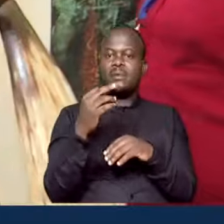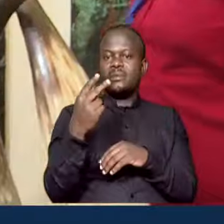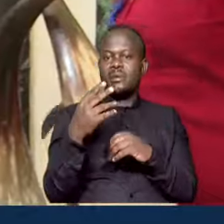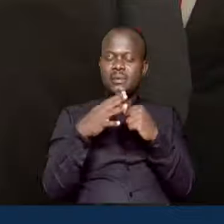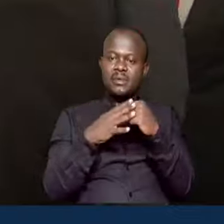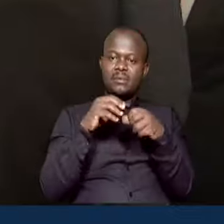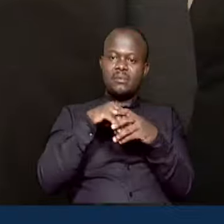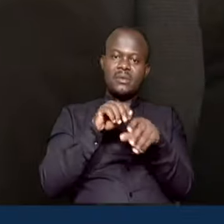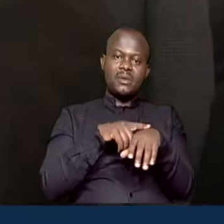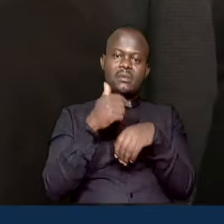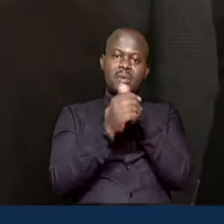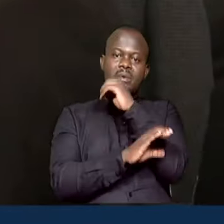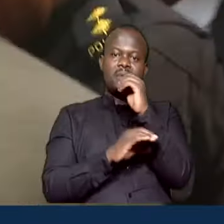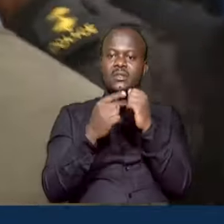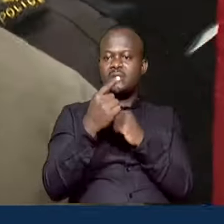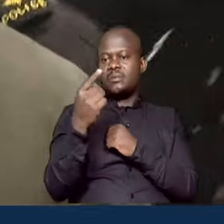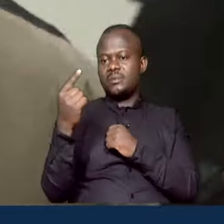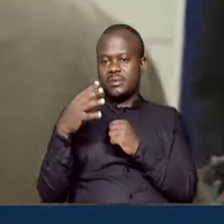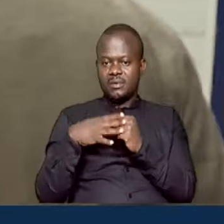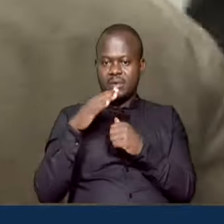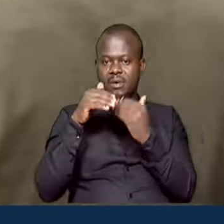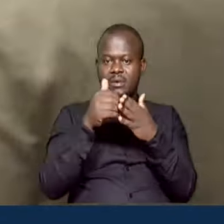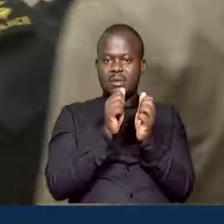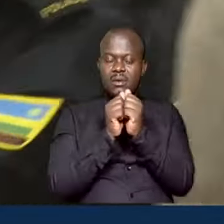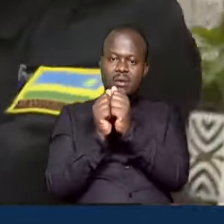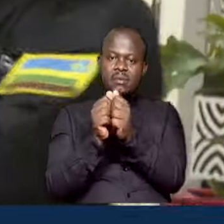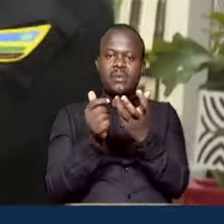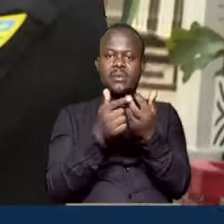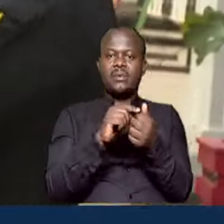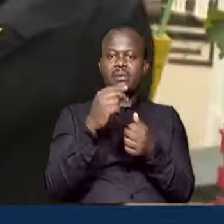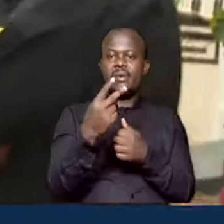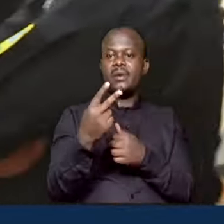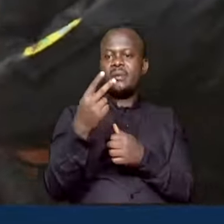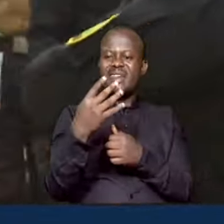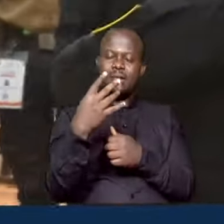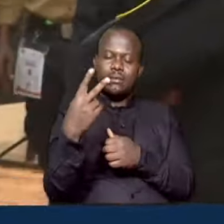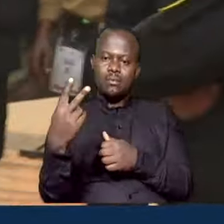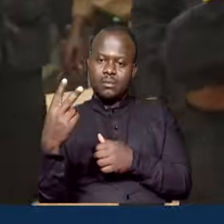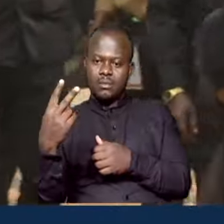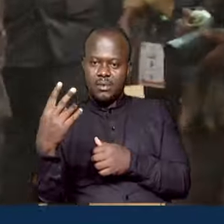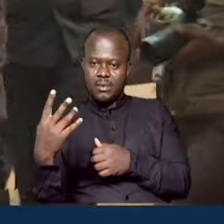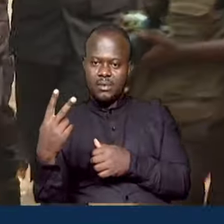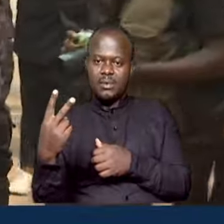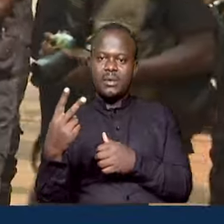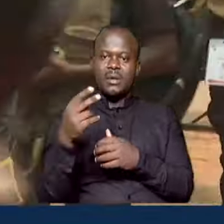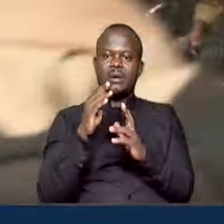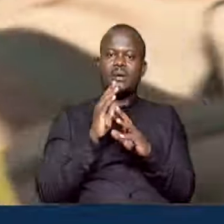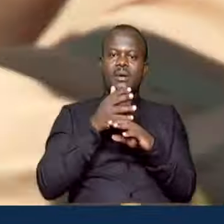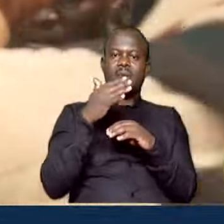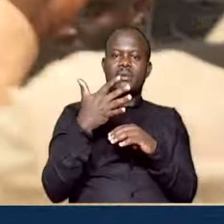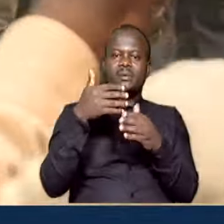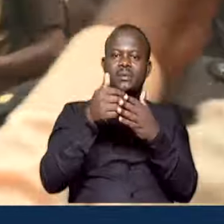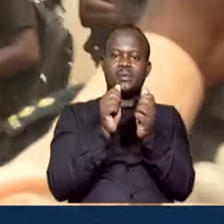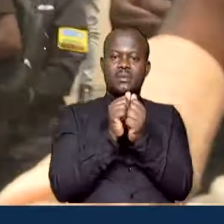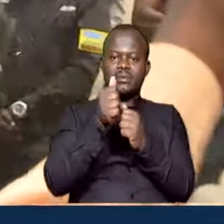gihe abanyamahanga ari 119, bose hamwe babarirwa kuri 242. Abaturage barirwa hagati y'ibihumbi 5 n'ibihumbi 10